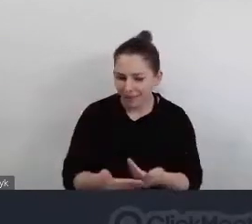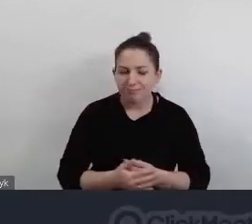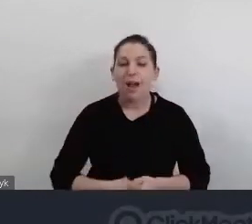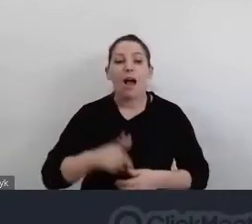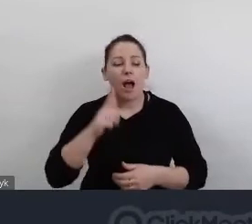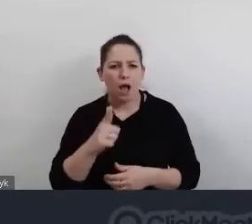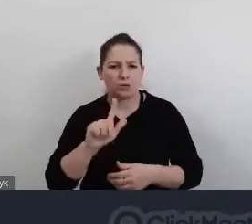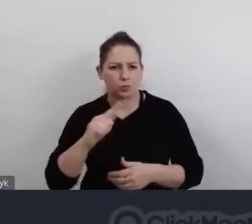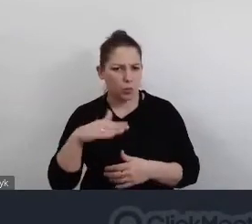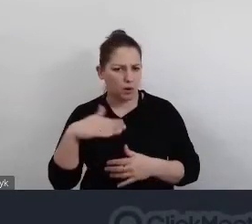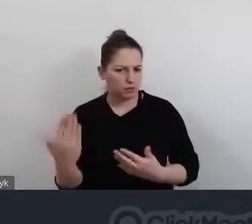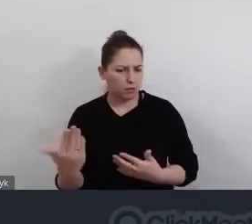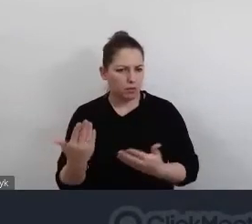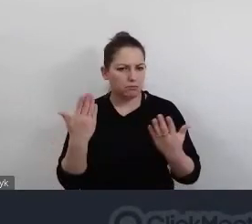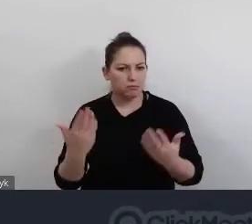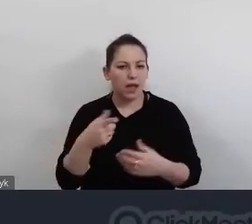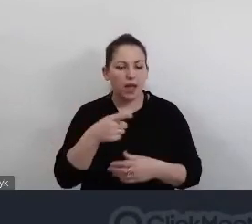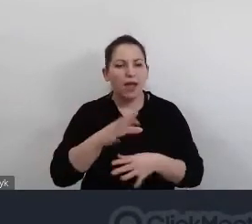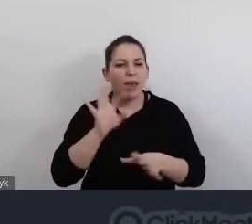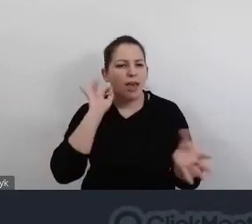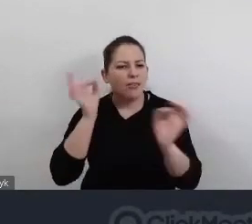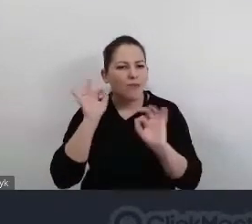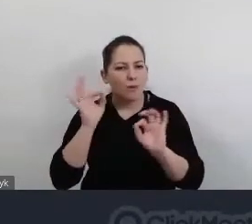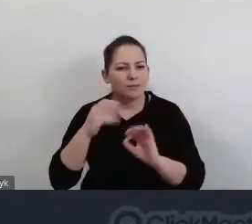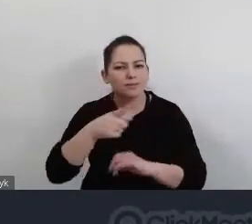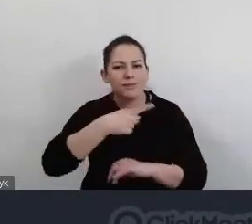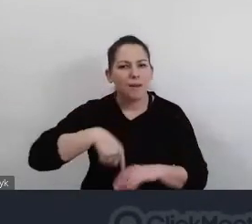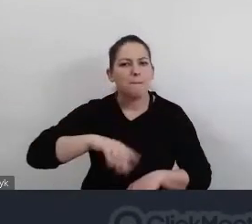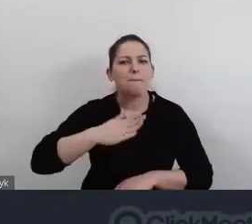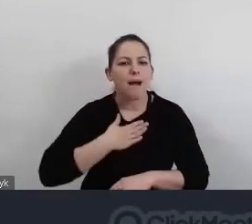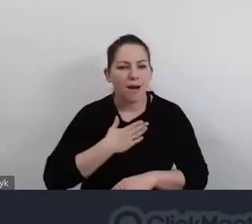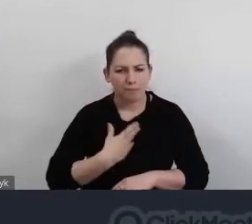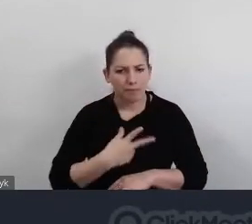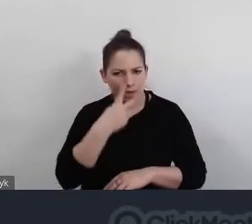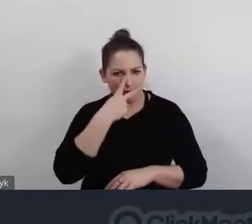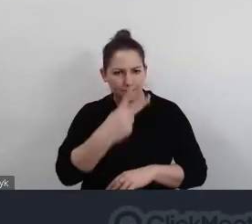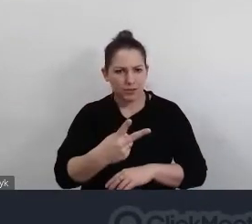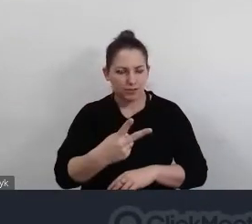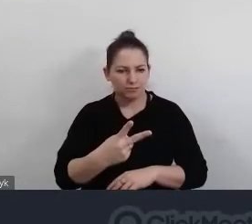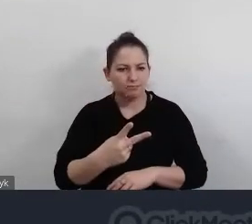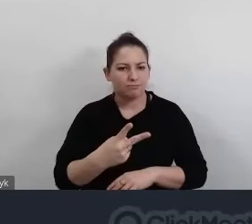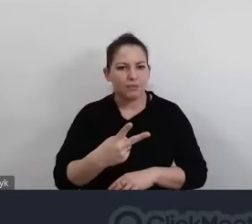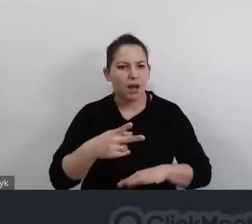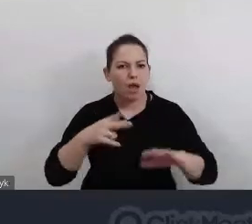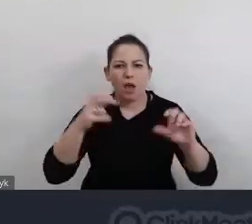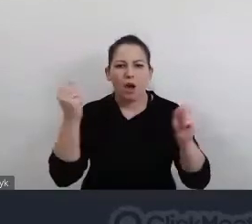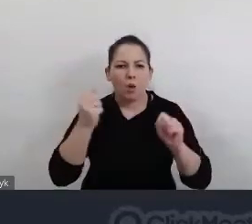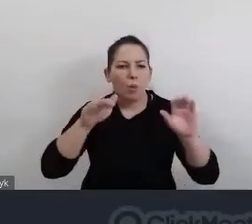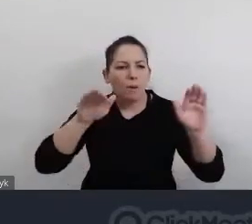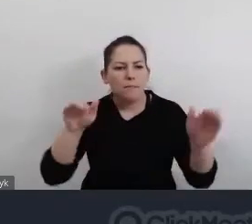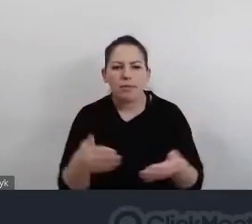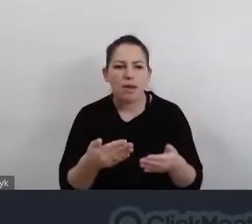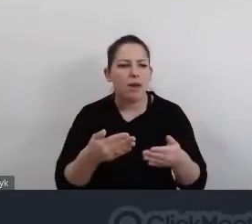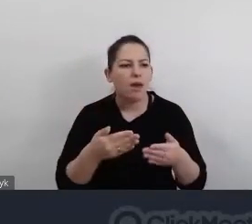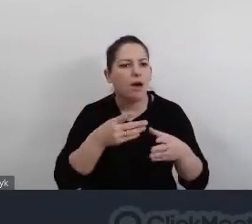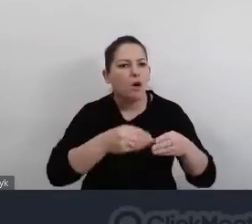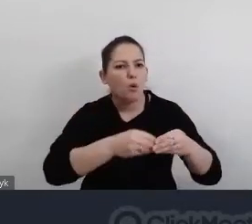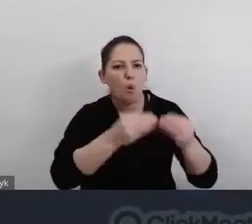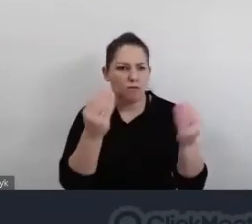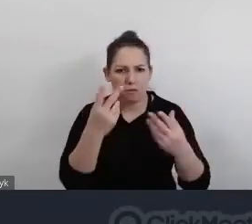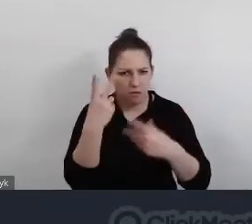strony z danych, którymi dysponujemy, widzimy, że nie zahamowało to niektórych kierunków rozwoju